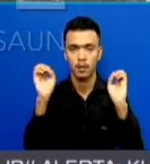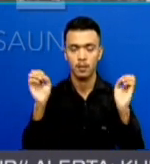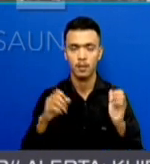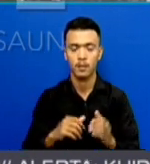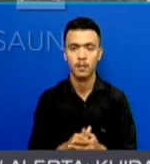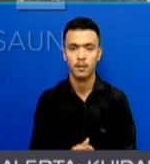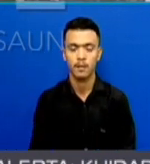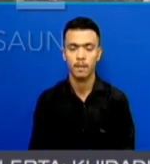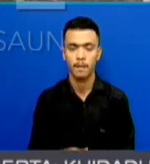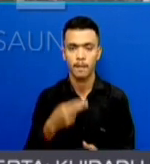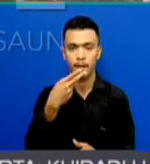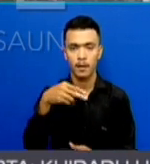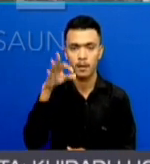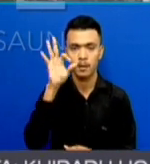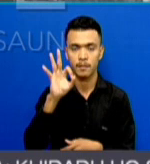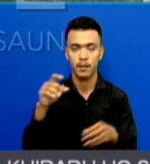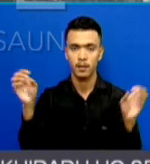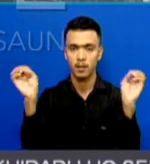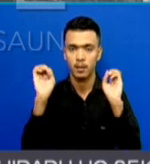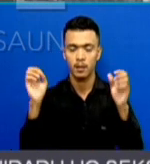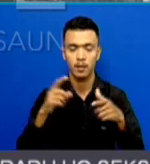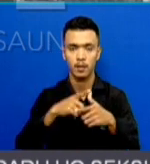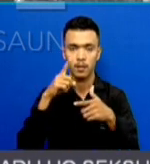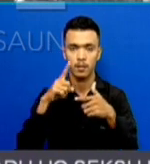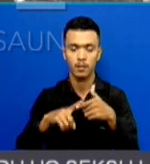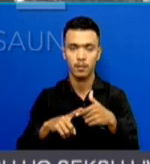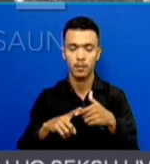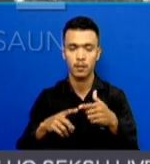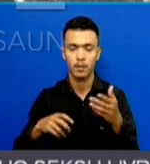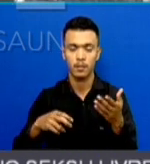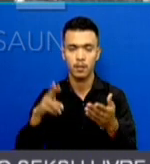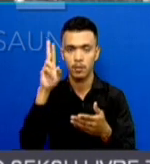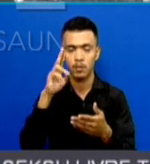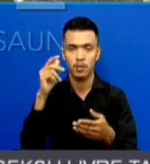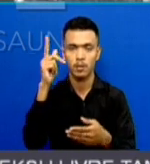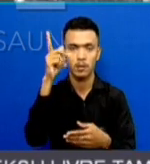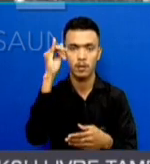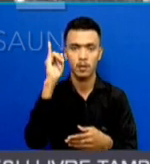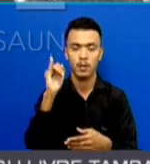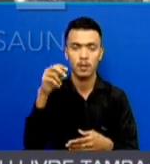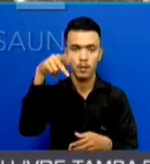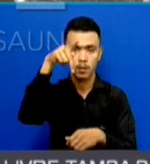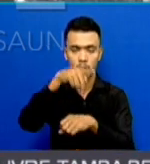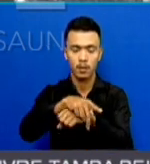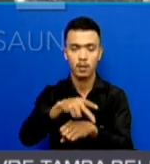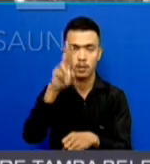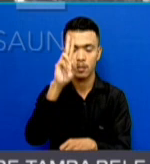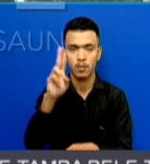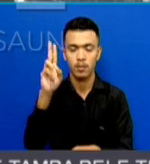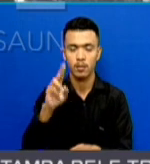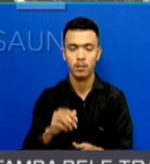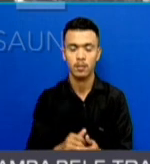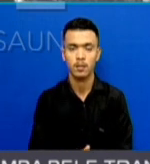e haris fatin mus la ia depois ene am chas dit be aki dit par kalang amuza am loke par benene